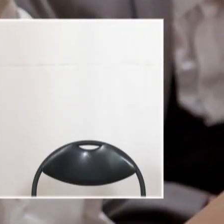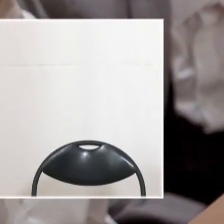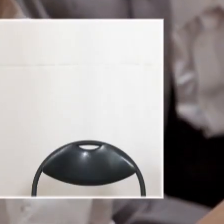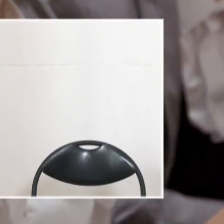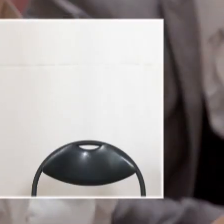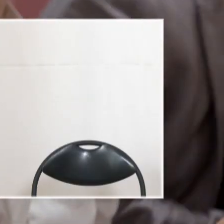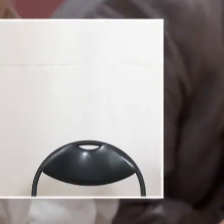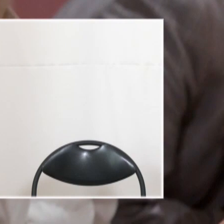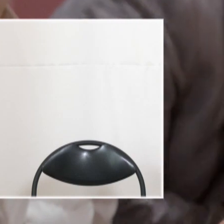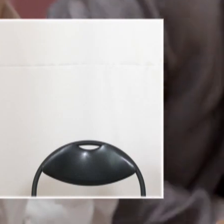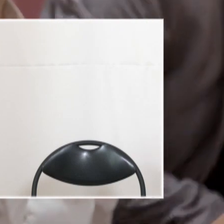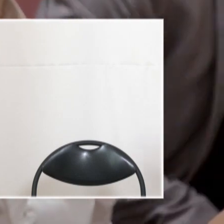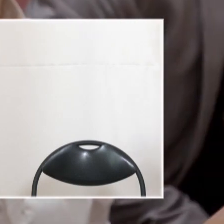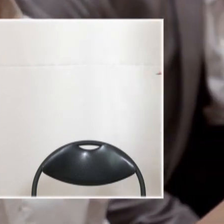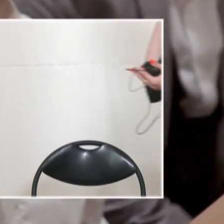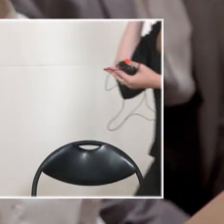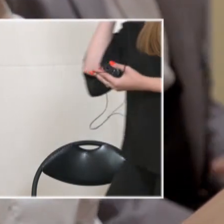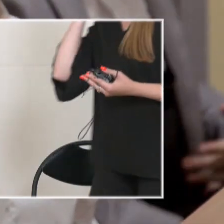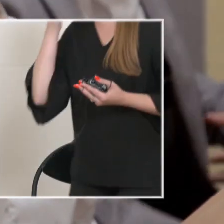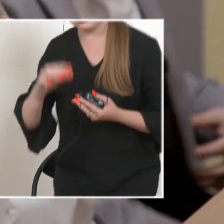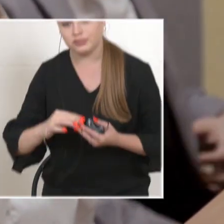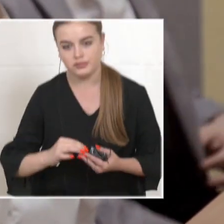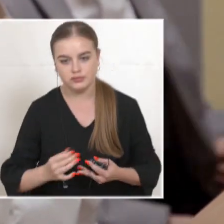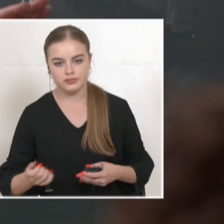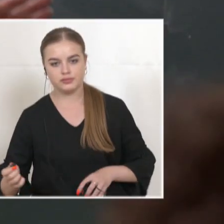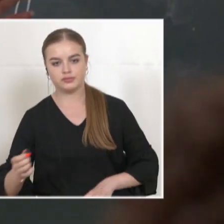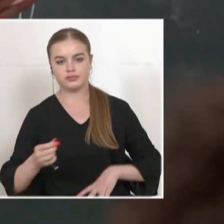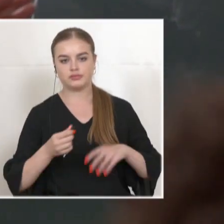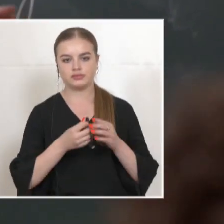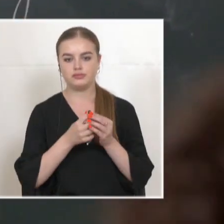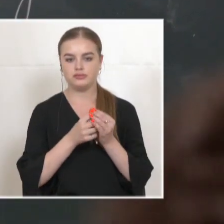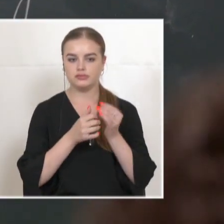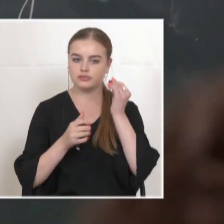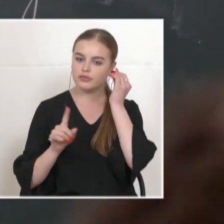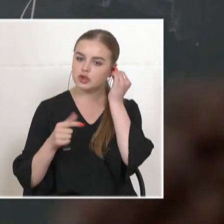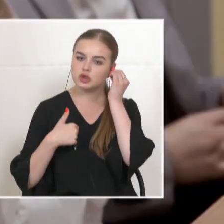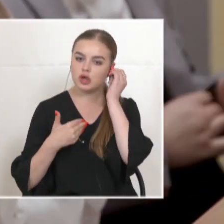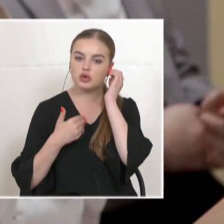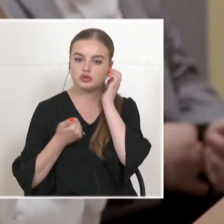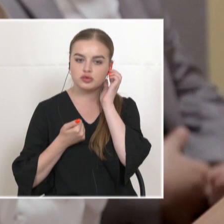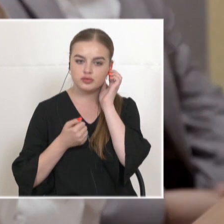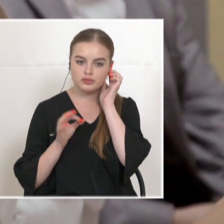Коли закінчиться війна? Я збираюсь. Що я збираюсь робити? Окей.